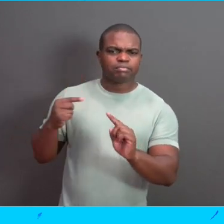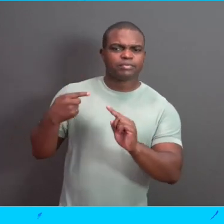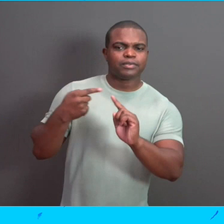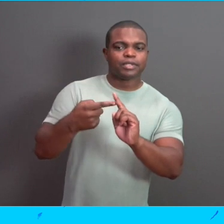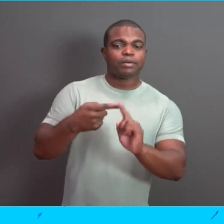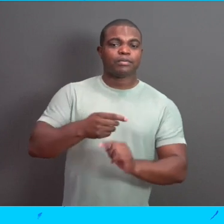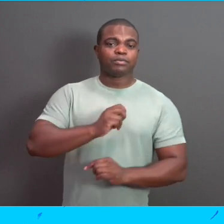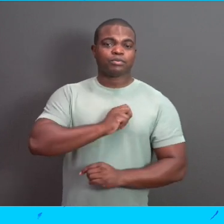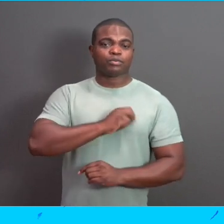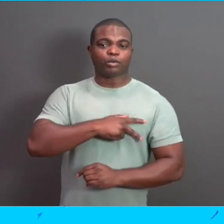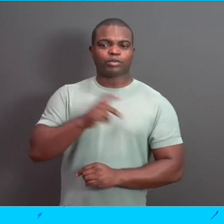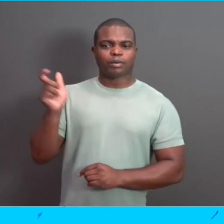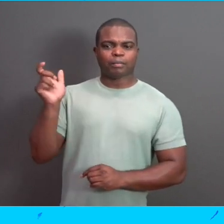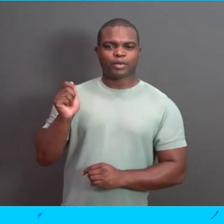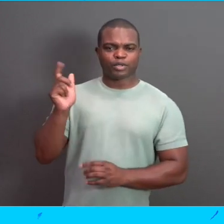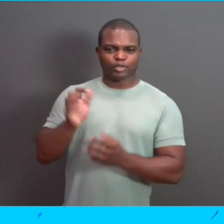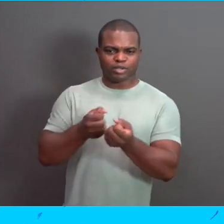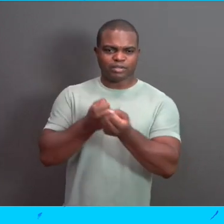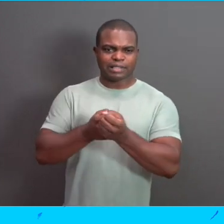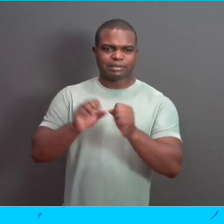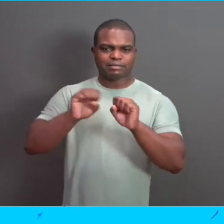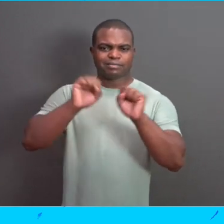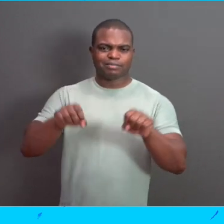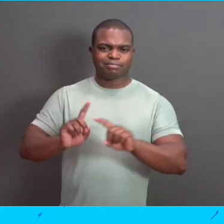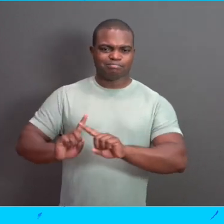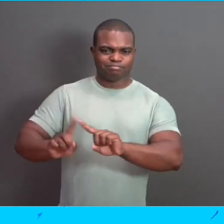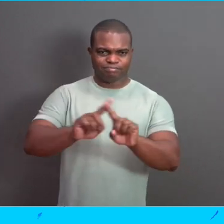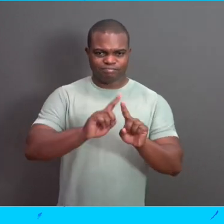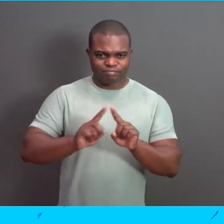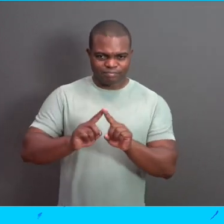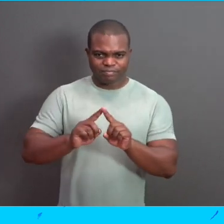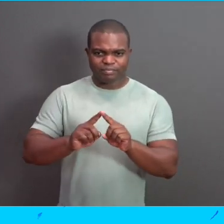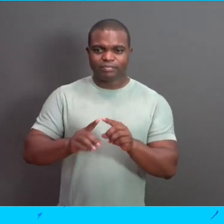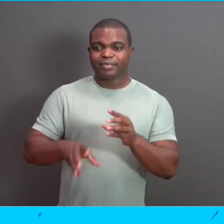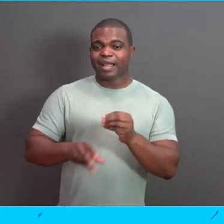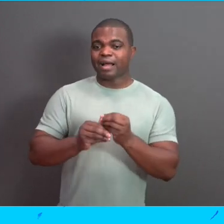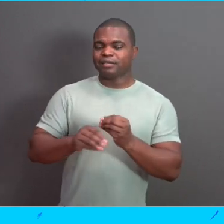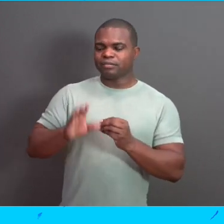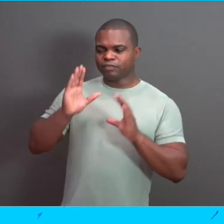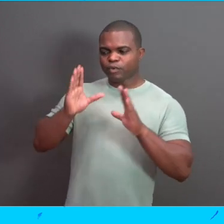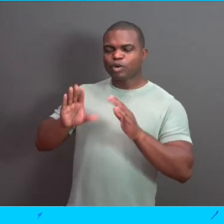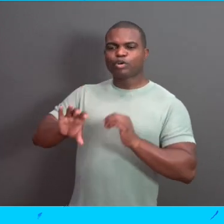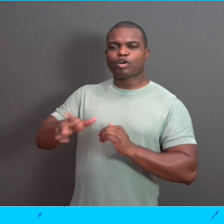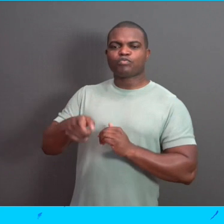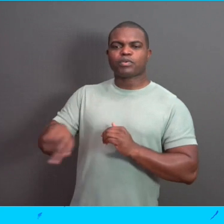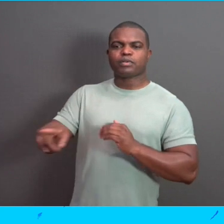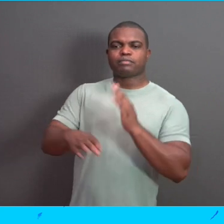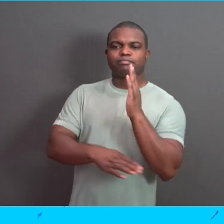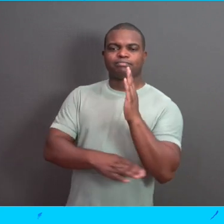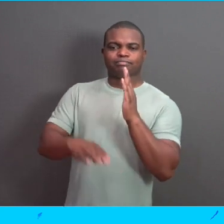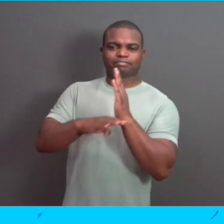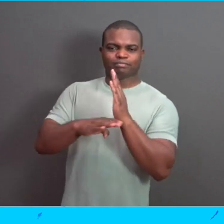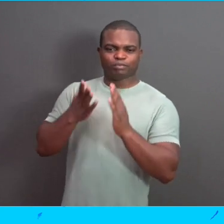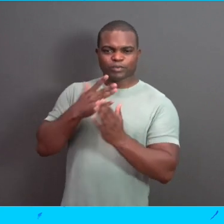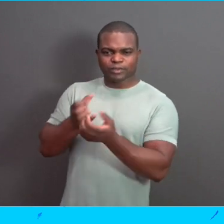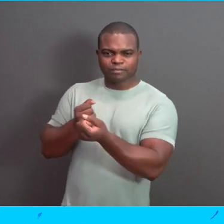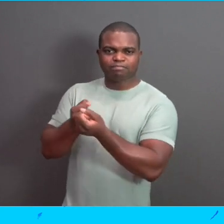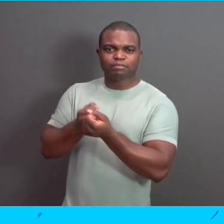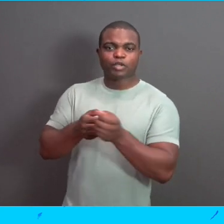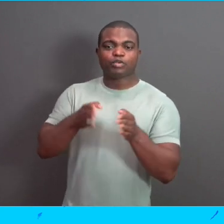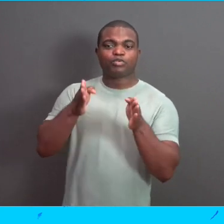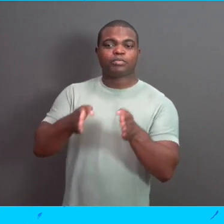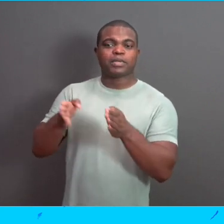compris l'humanité. Salut, Jen. Et aussi Jeffrey Sabino. Jeffrey est